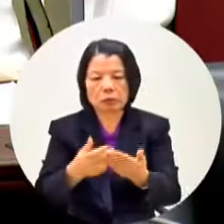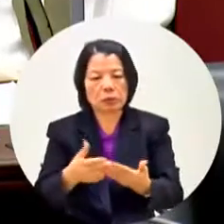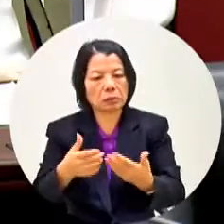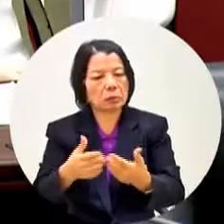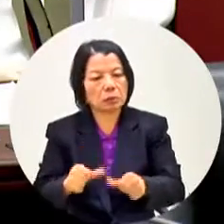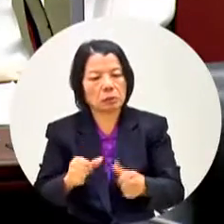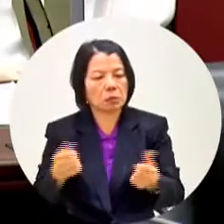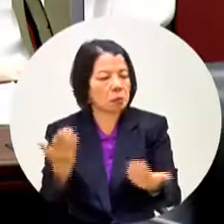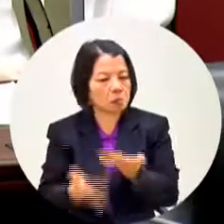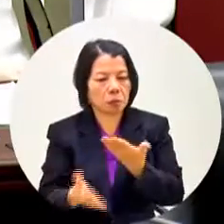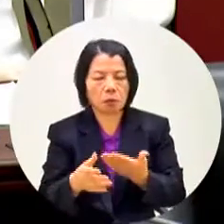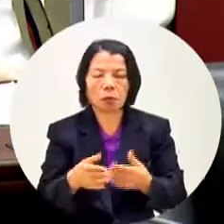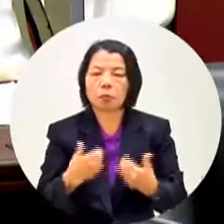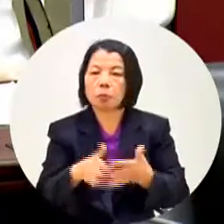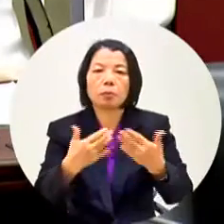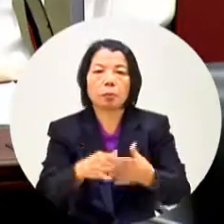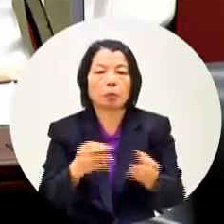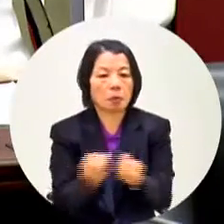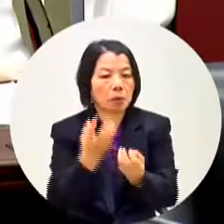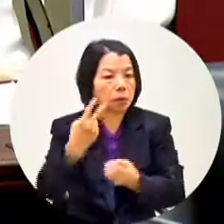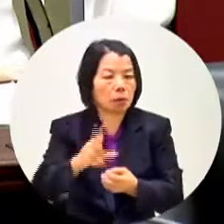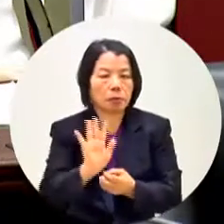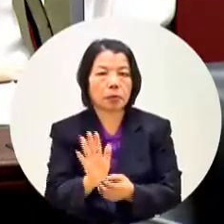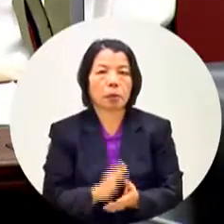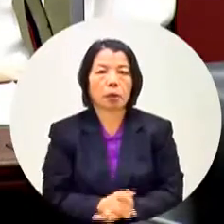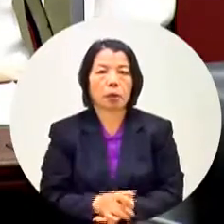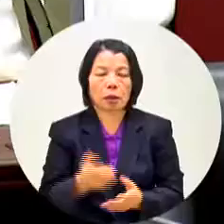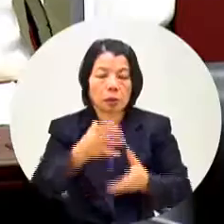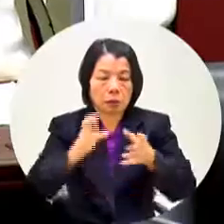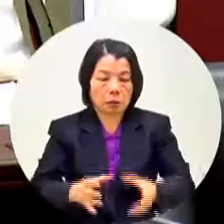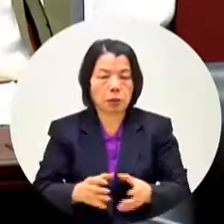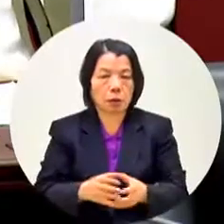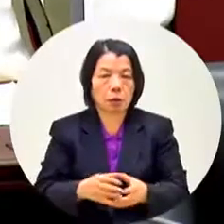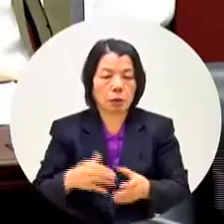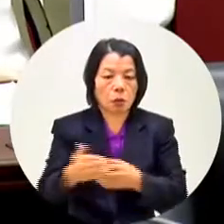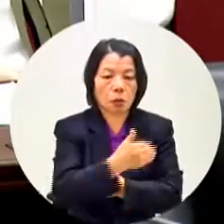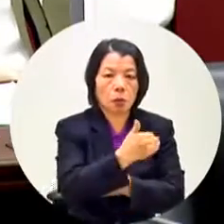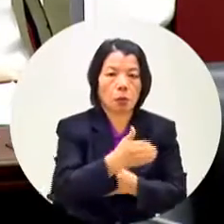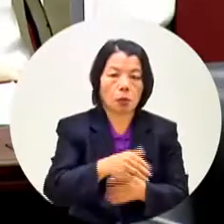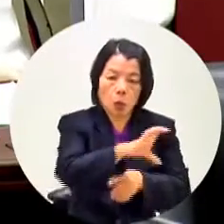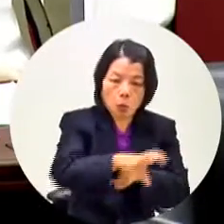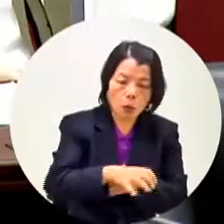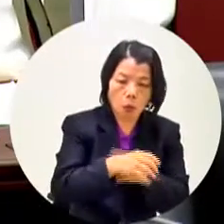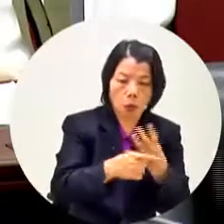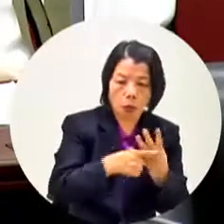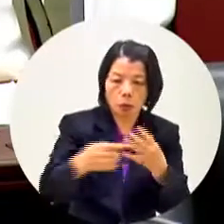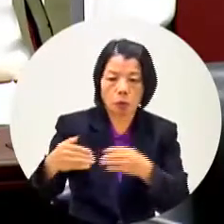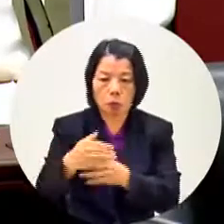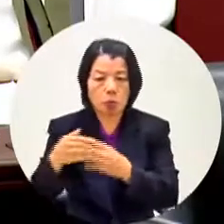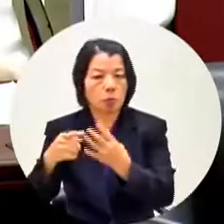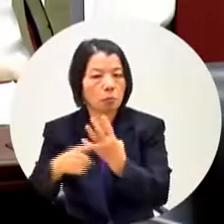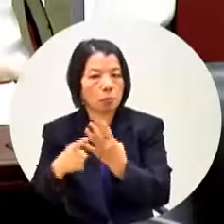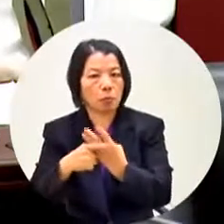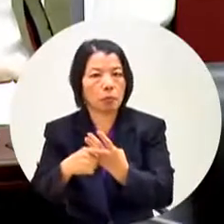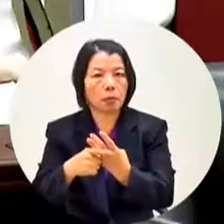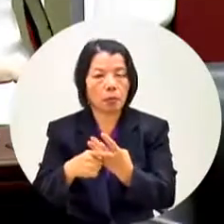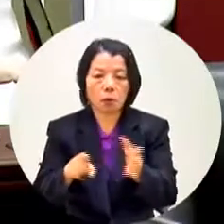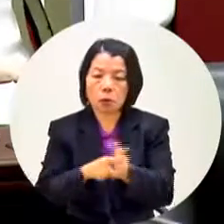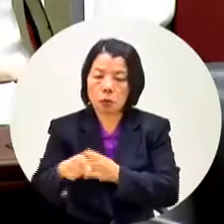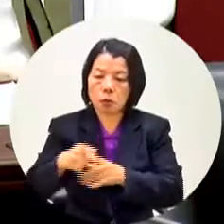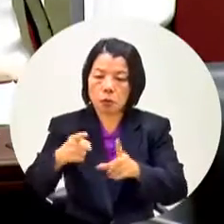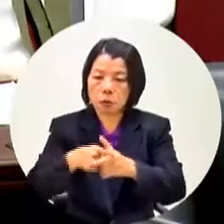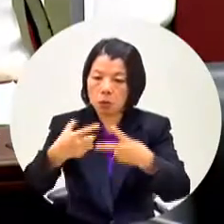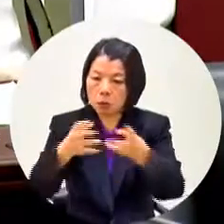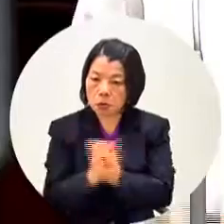斑鱼任何一个农渔产业的产品，好，预防它的产销失衡，我这边请市长做我们农业局做我们渔业局的